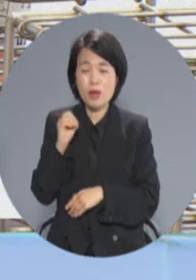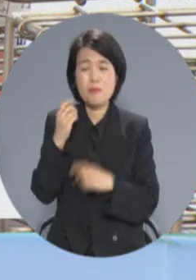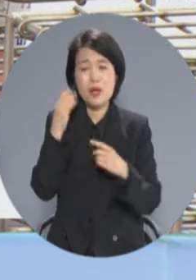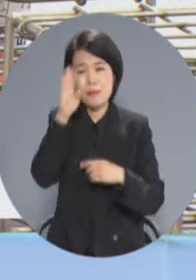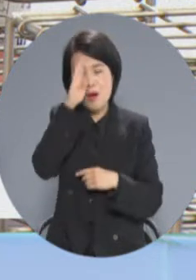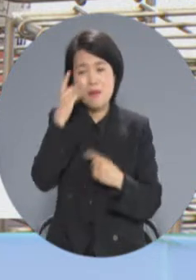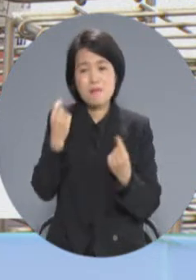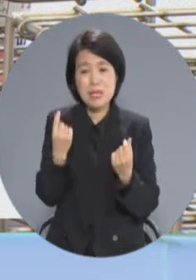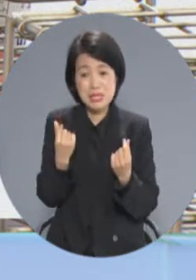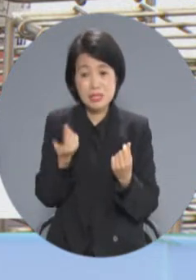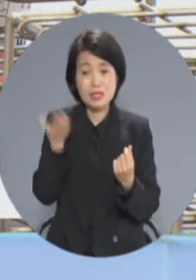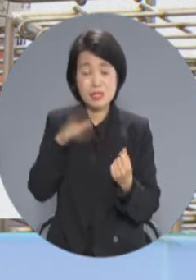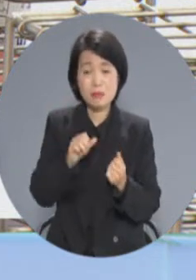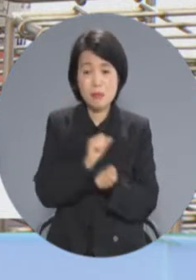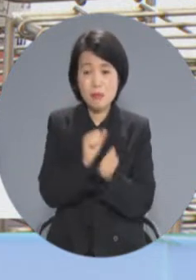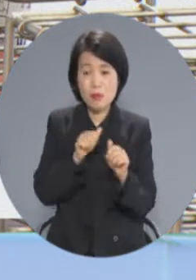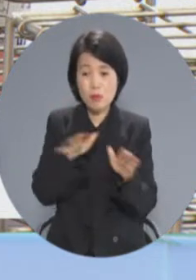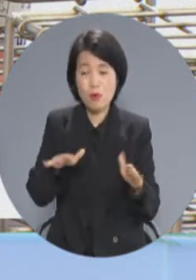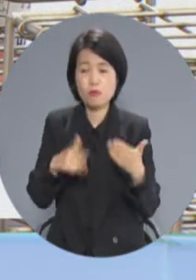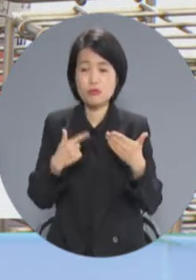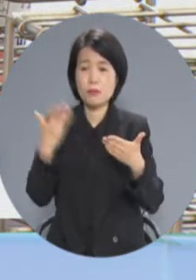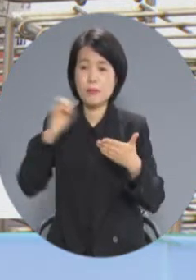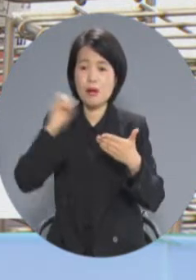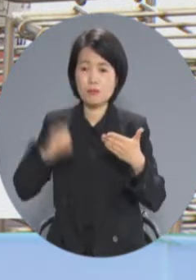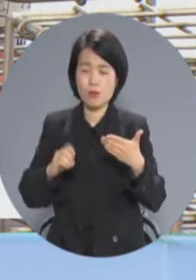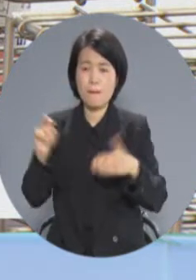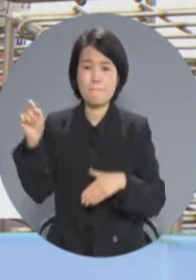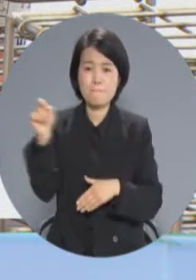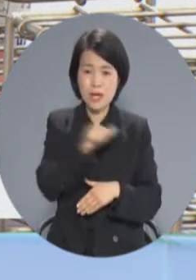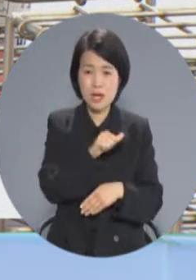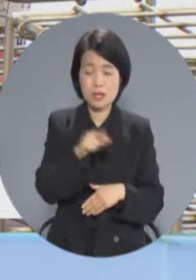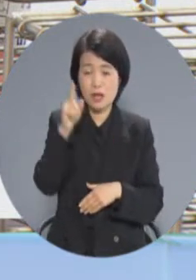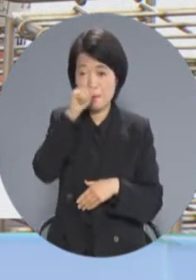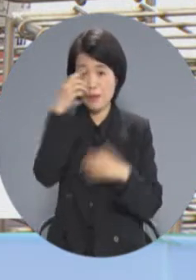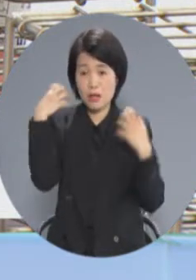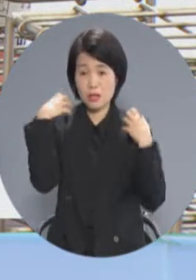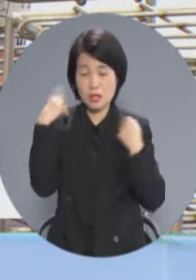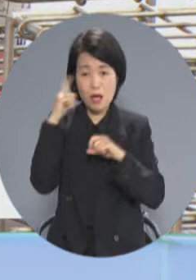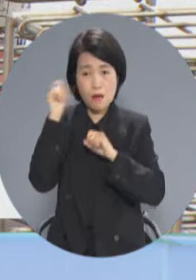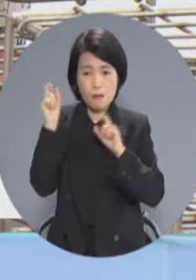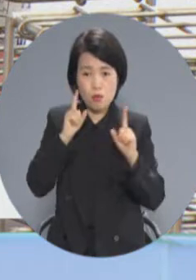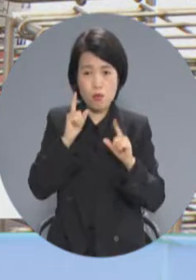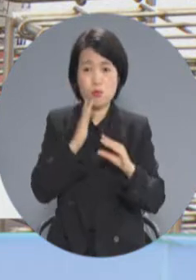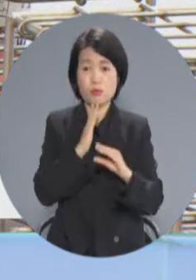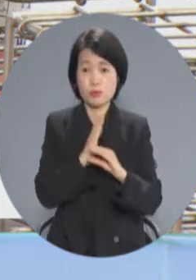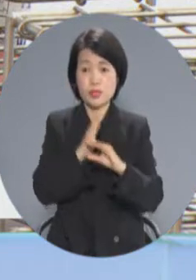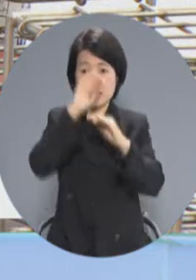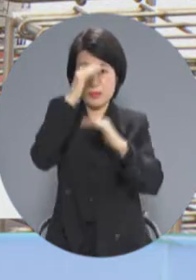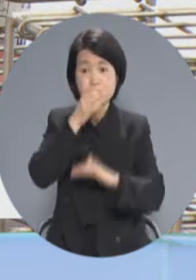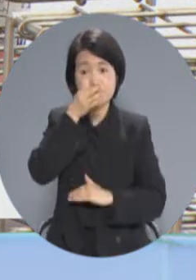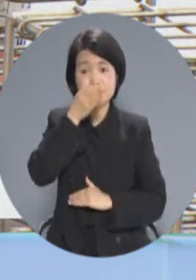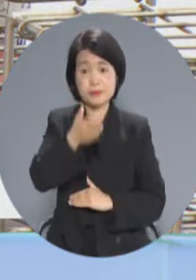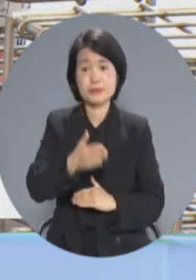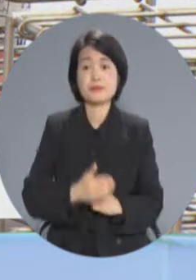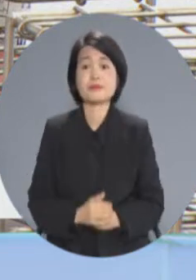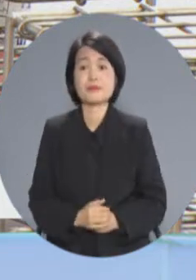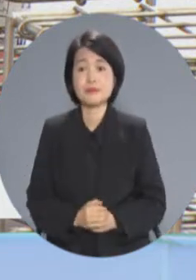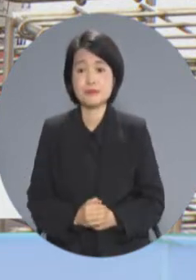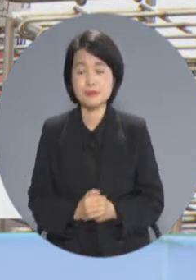거의 비슷하지만 감염 속도는 9.8%가량 빨라 방역당국이 긴장하고 있습니다. 양정은 기자가